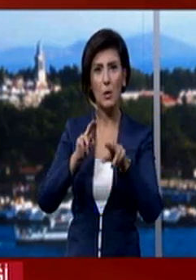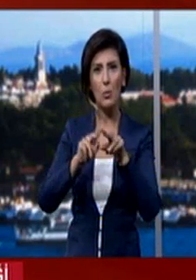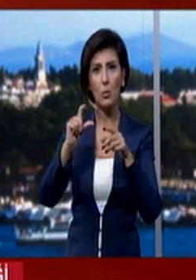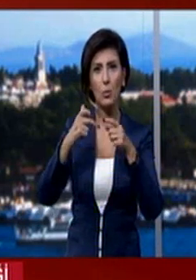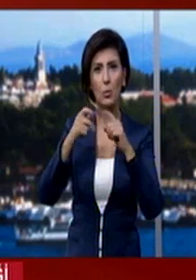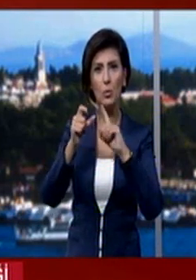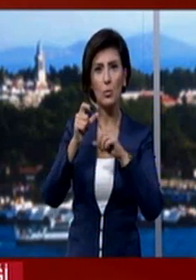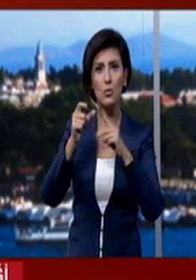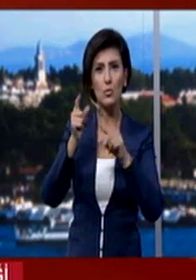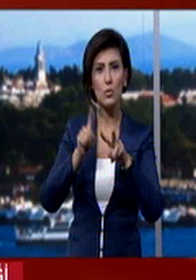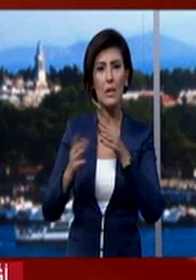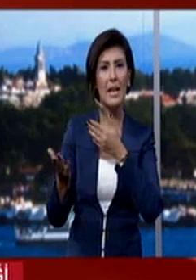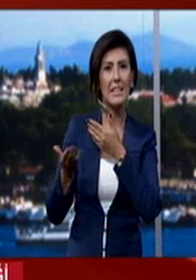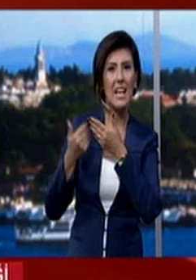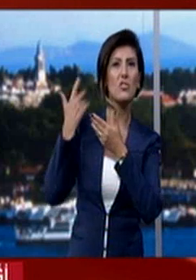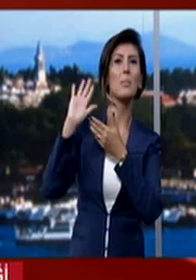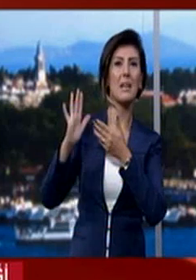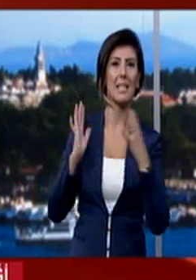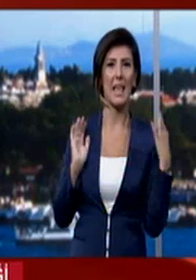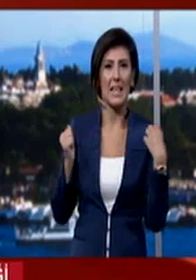yapılan kurşun geçirmez yeleği tanıttı.